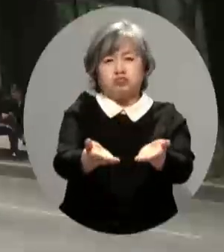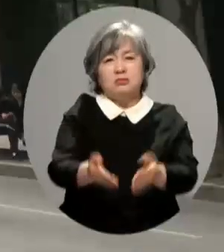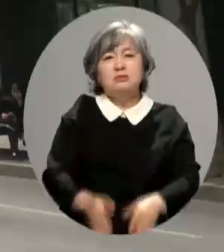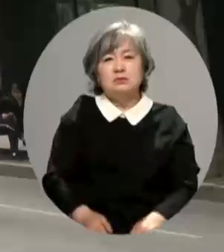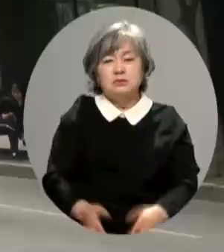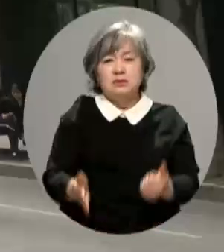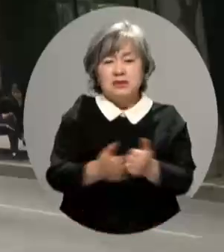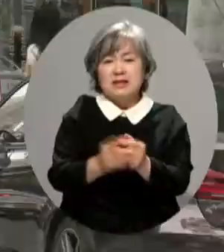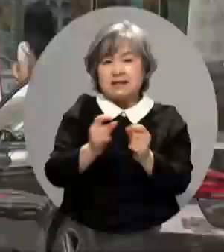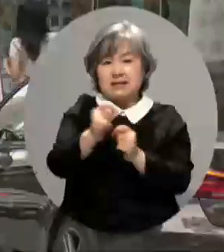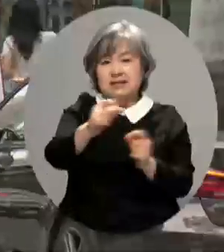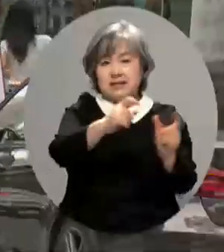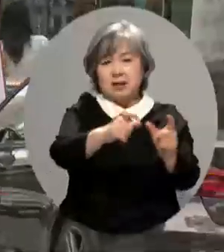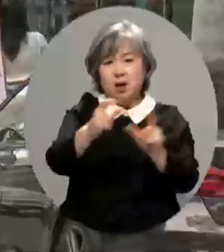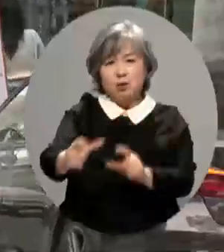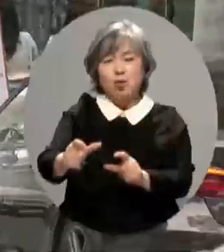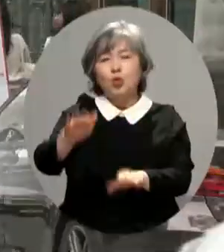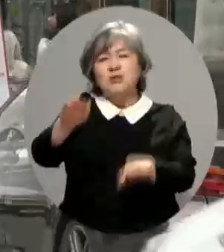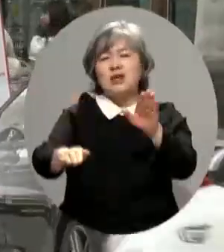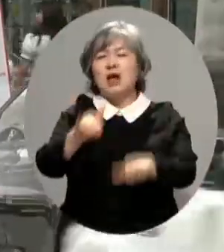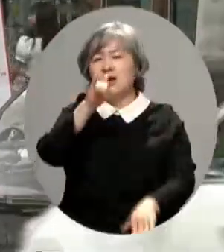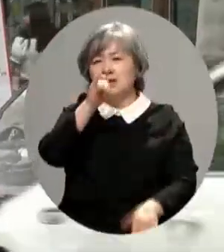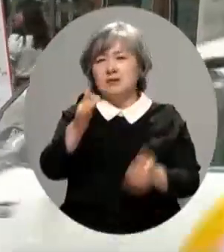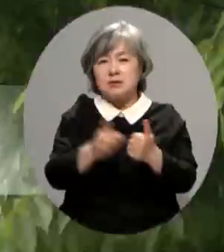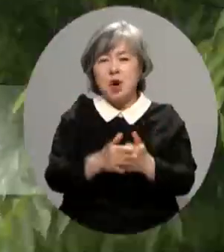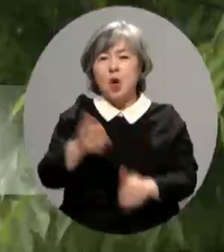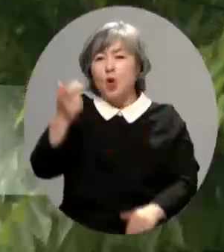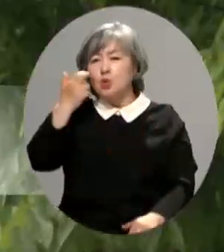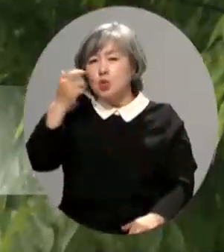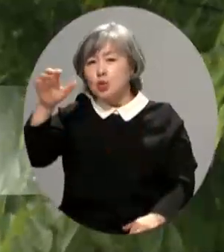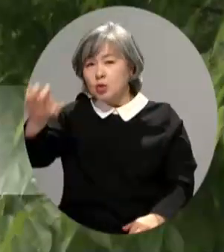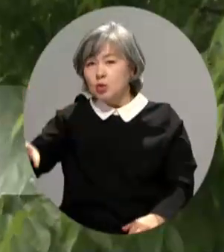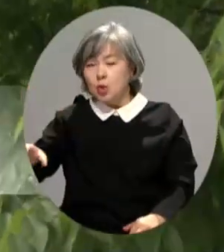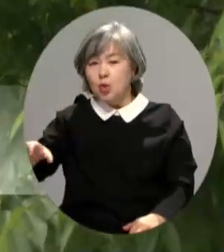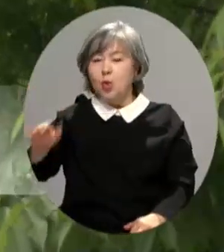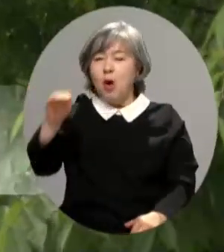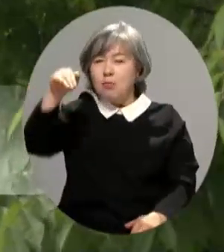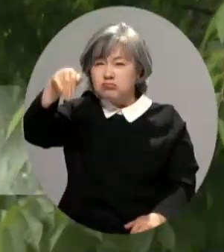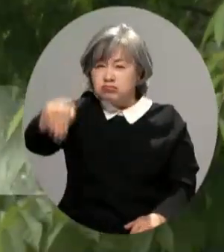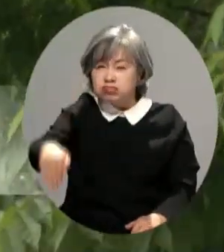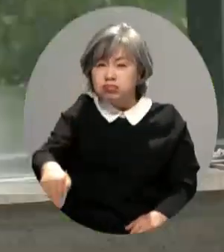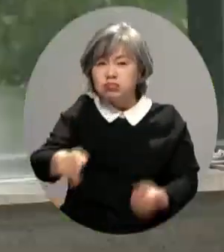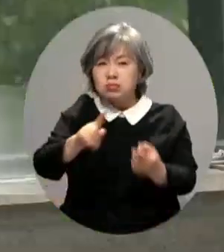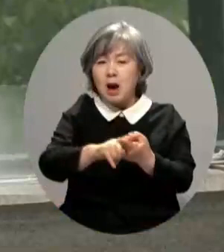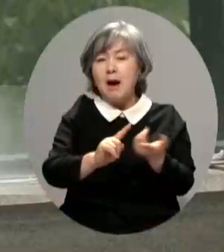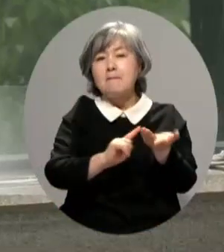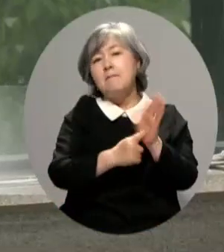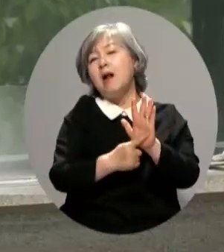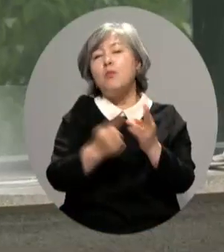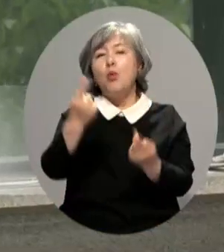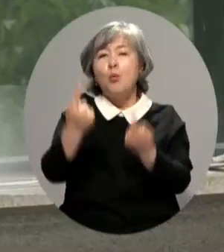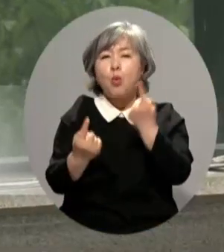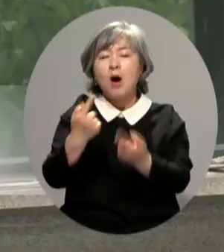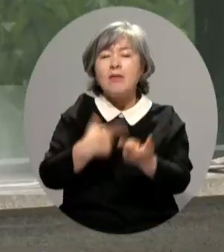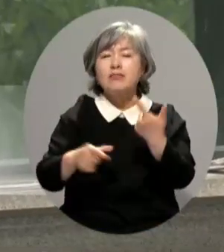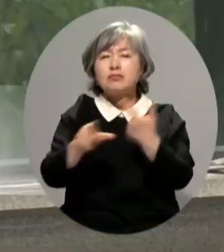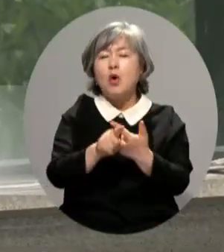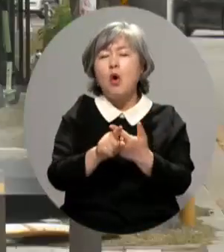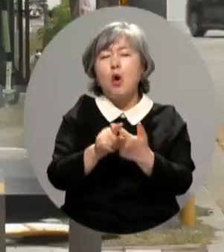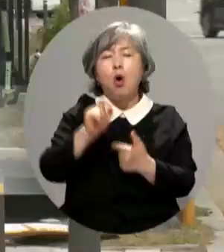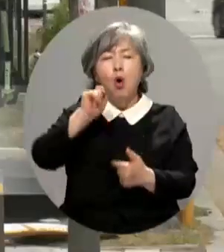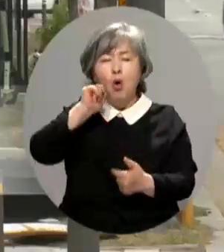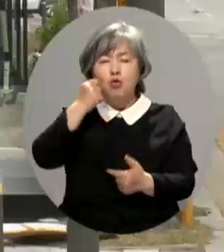지역별로도 편차를 보이면서 서부신시가지와 송천동 상가에 임대료 하락은 발표된 평균치를 크게 웃돌고